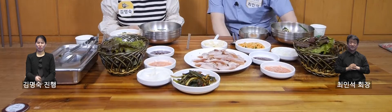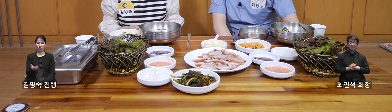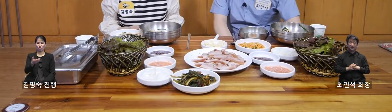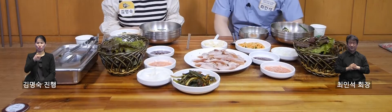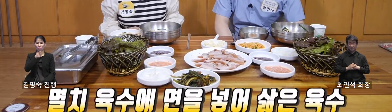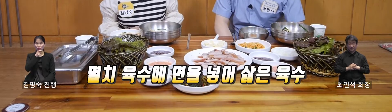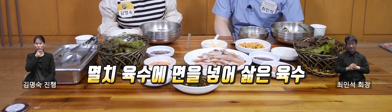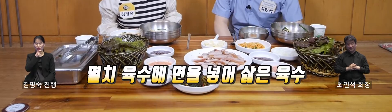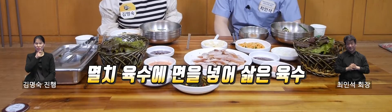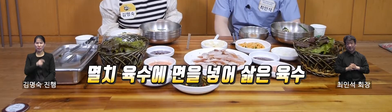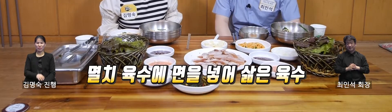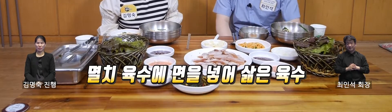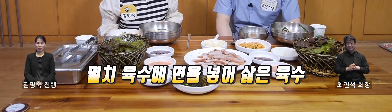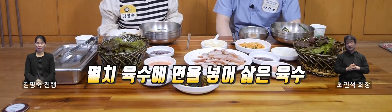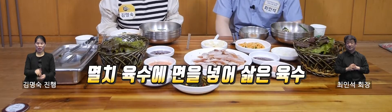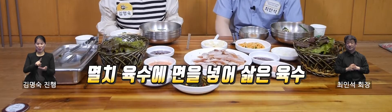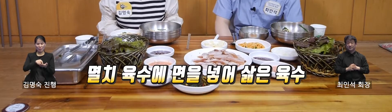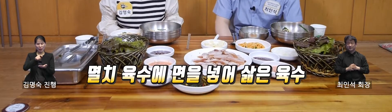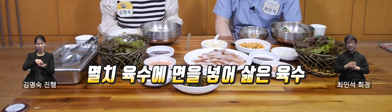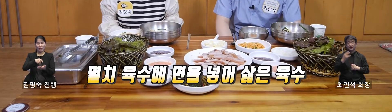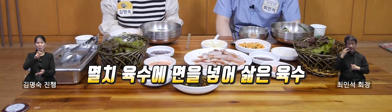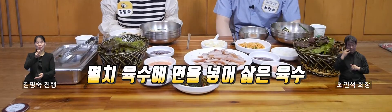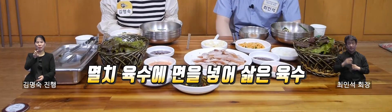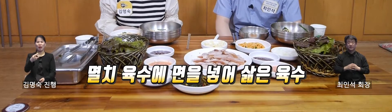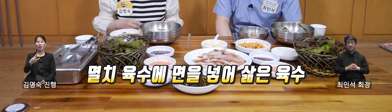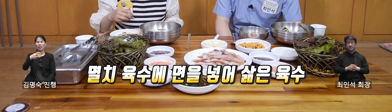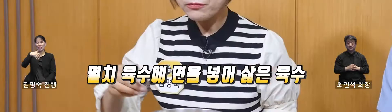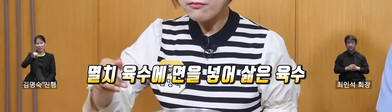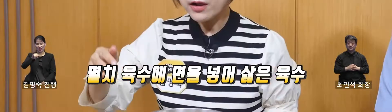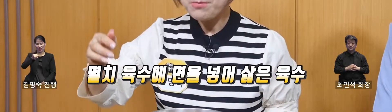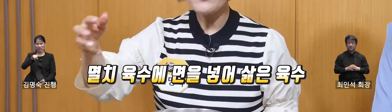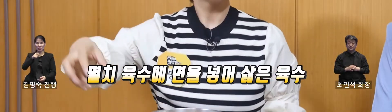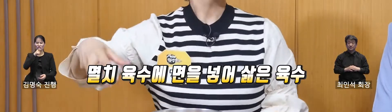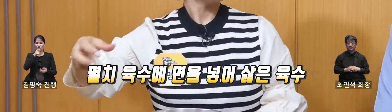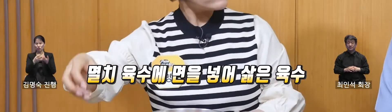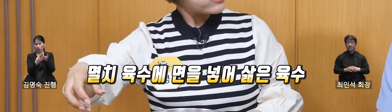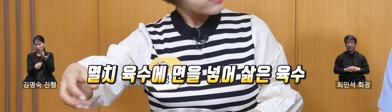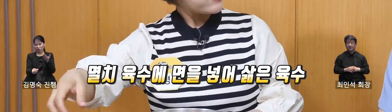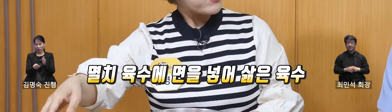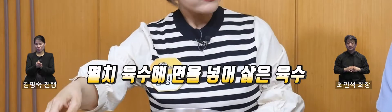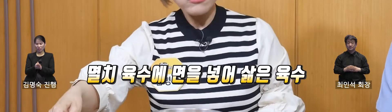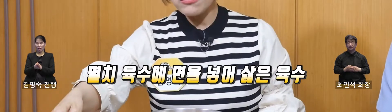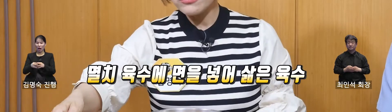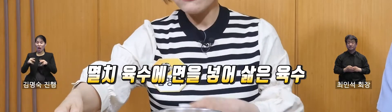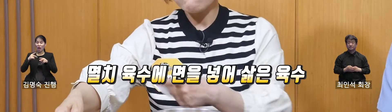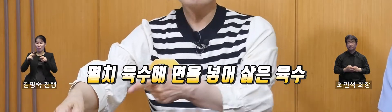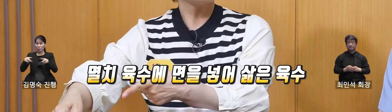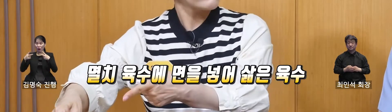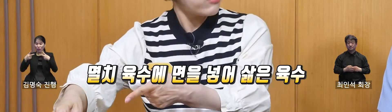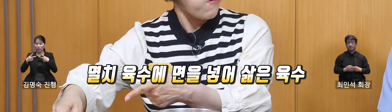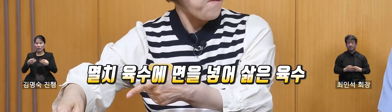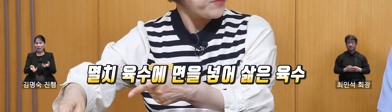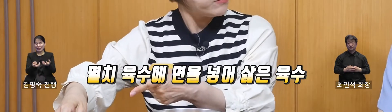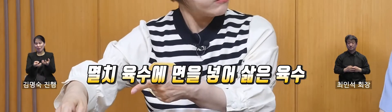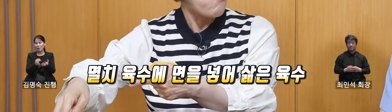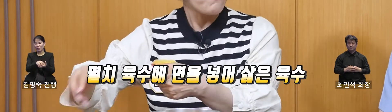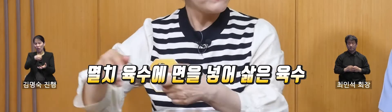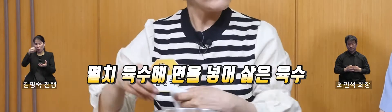국물은 거의 멸치 육수를 낸 것 네. 같고요. 네네. 면을 삶아서 낸 국물